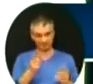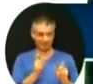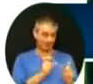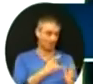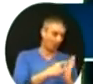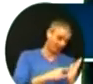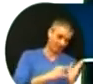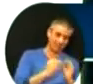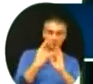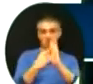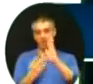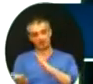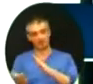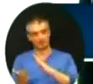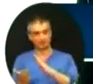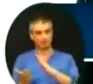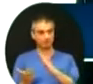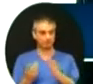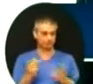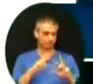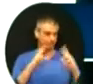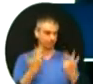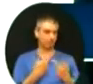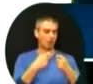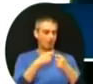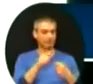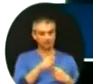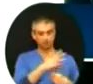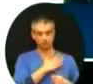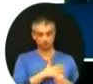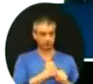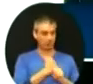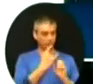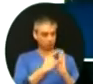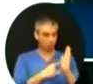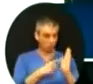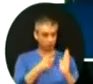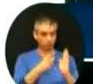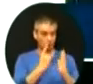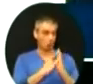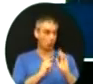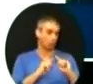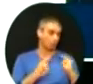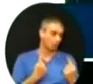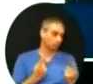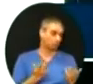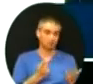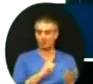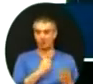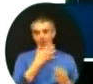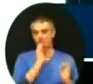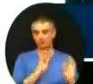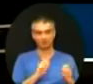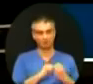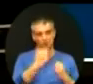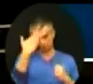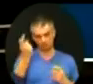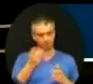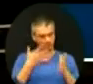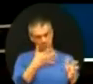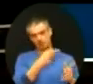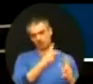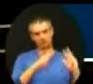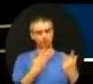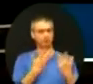למנוע חקיקה בחקיקה. ציבורית, חבר כנסת שמעביר חוק שהוא חוק מוזר, לא רציני, פופוליסטי, תתקפו